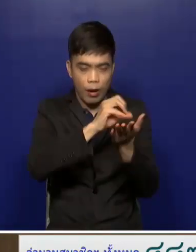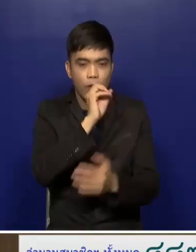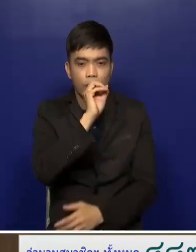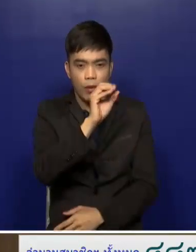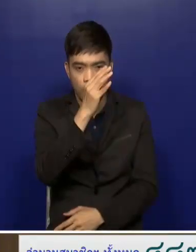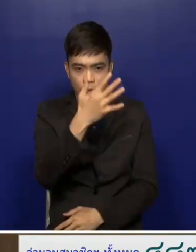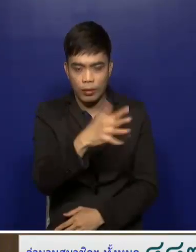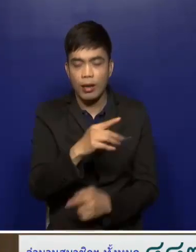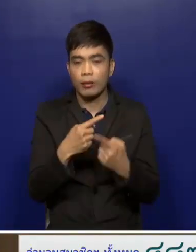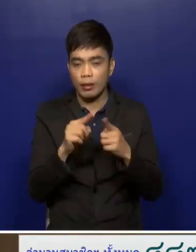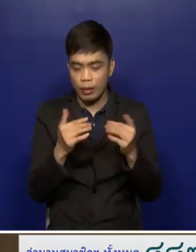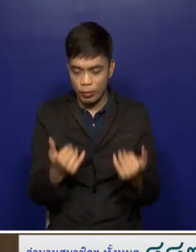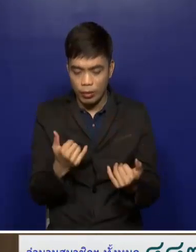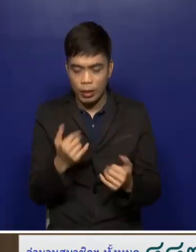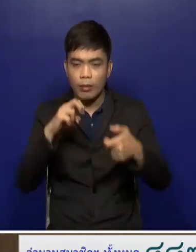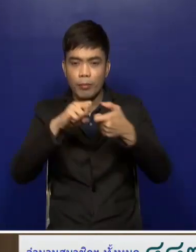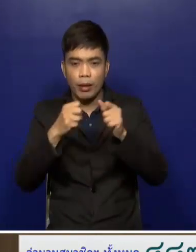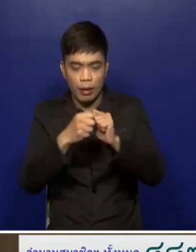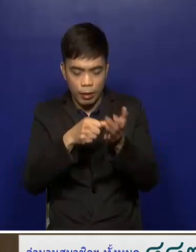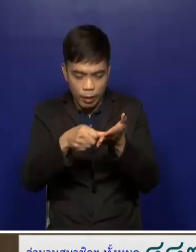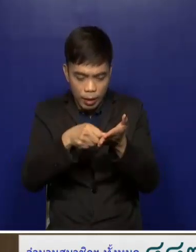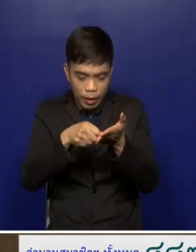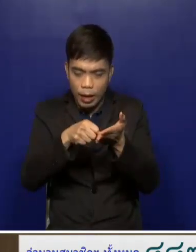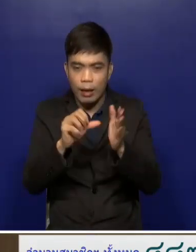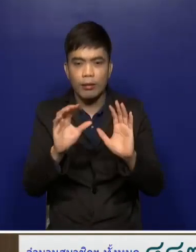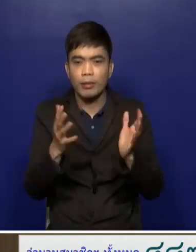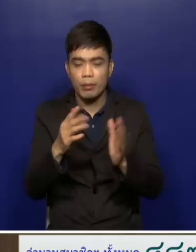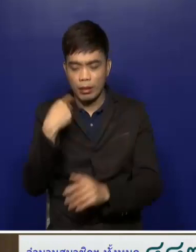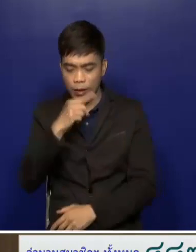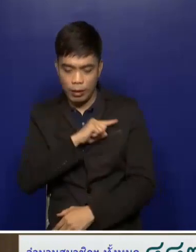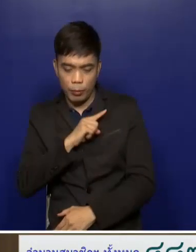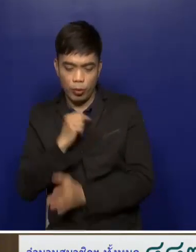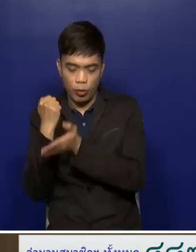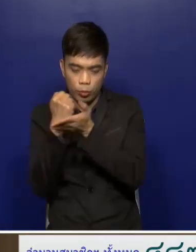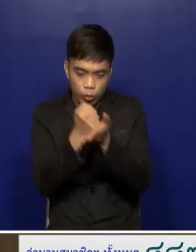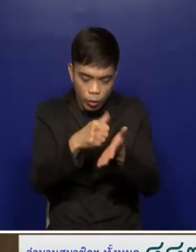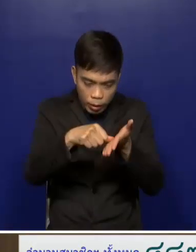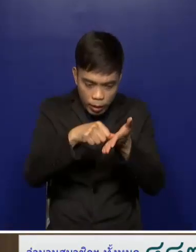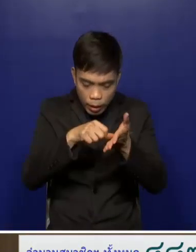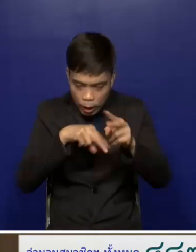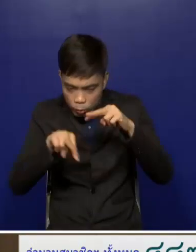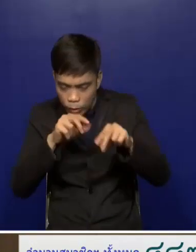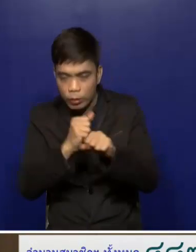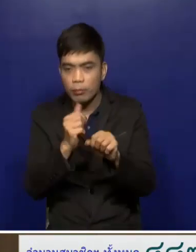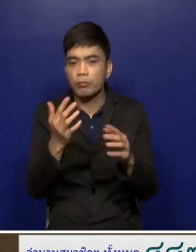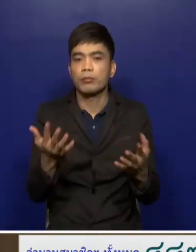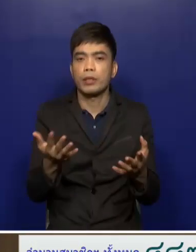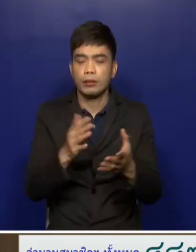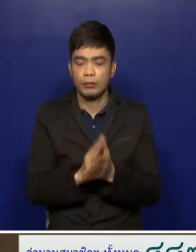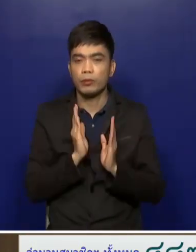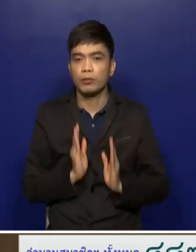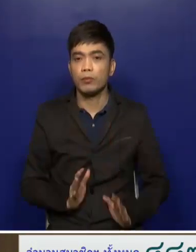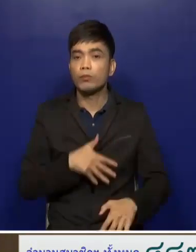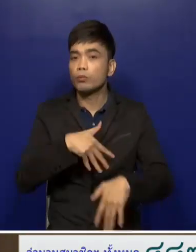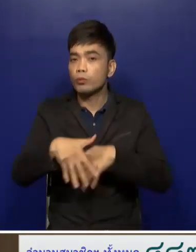หาก็ยังไม่ได้รับการดูแลแก้ไขจากหน่วยงานที่เกี่ยวข้องแต่อย่างใดพี่น้องประชาชน